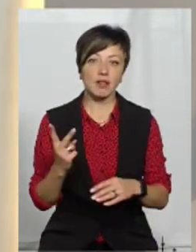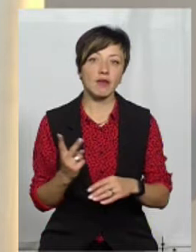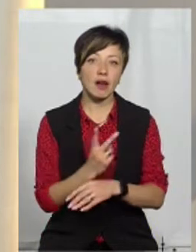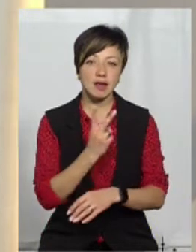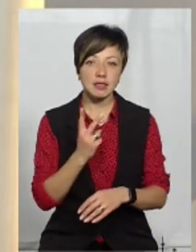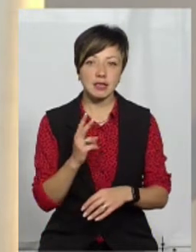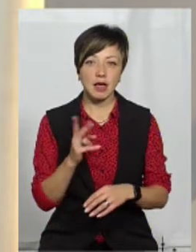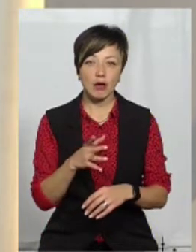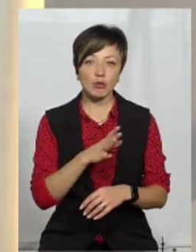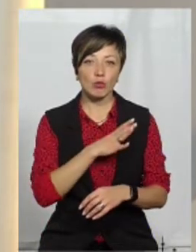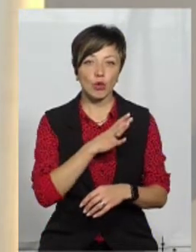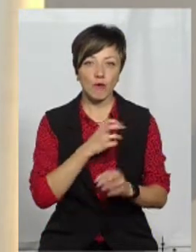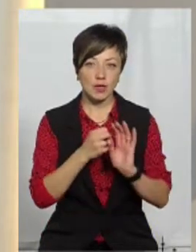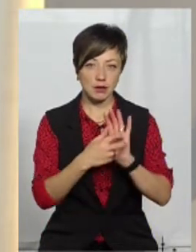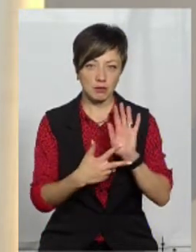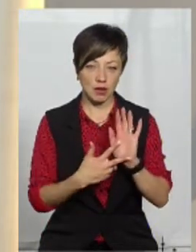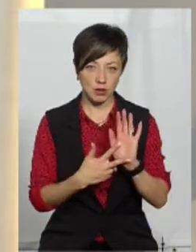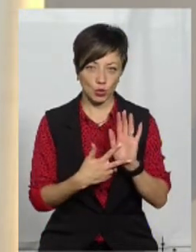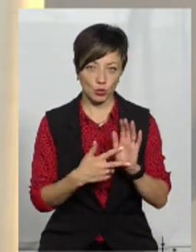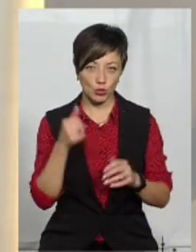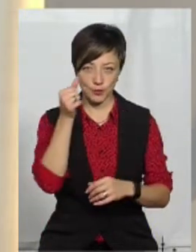ніж що було в 2018 році.